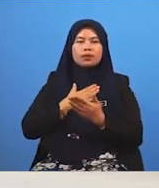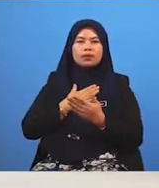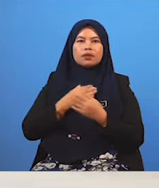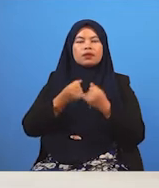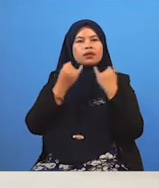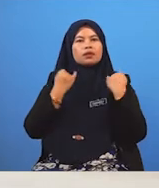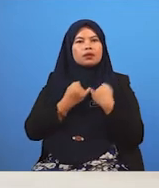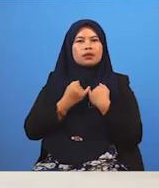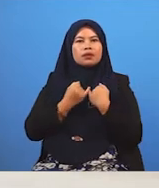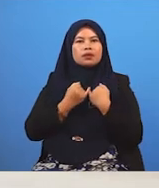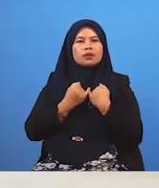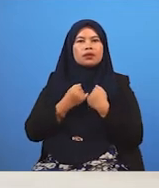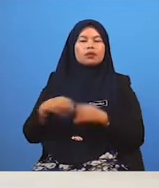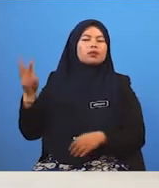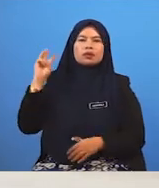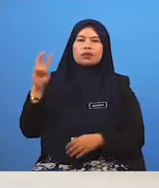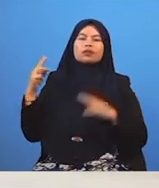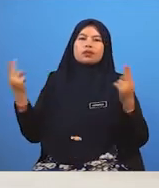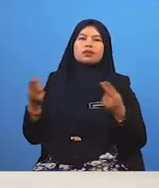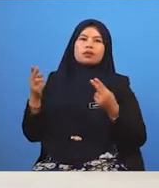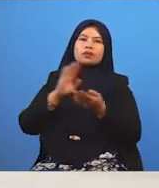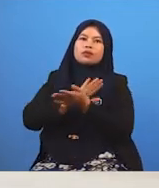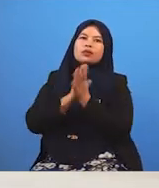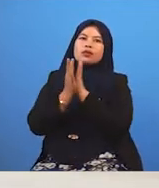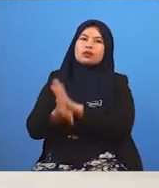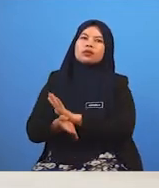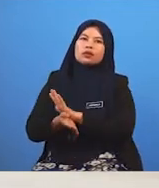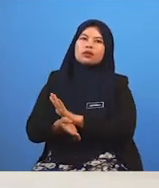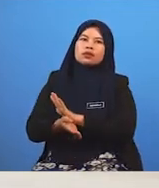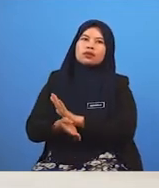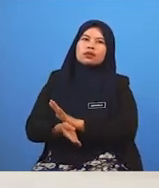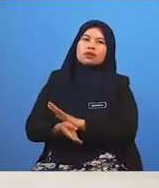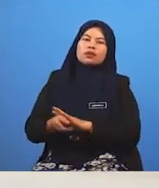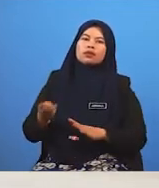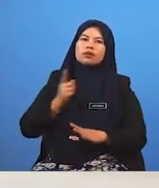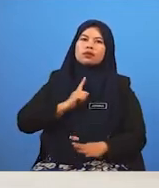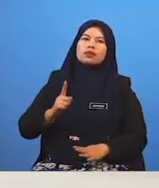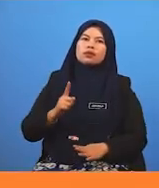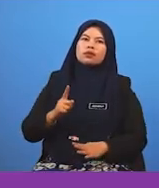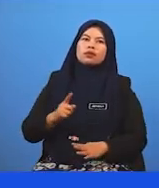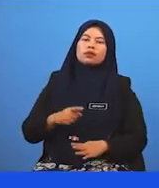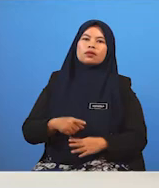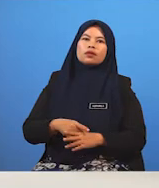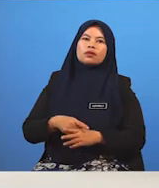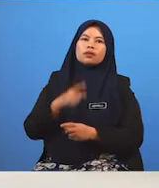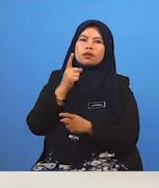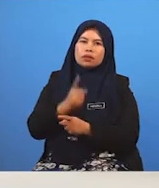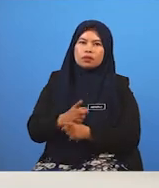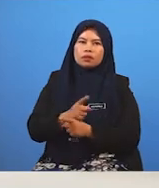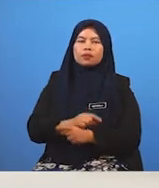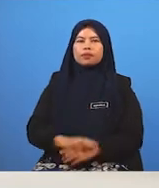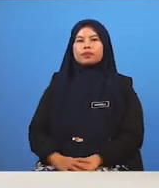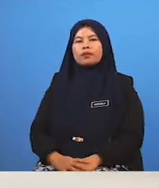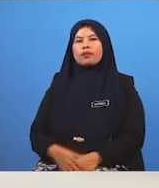berusaha menjadi seorang Muslim sejati yang berpaksikan iman dan akhlak mulia.